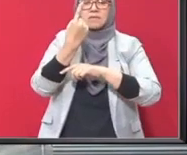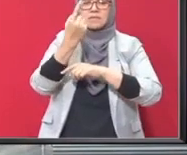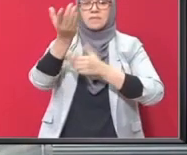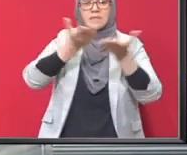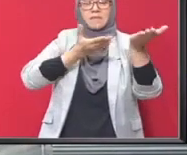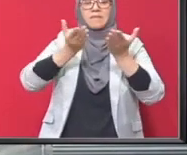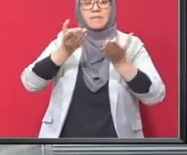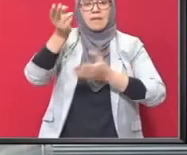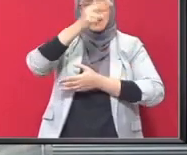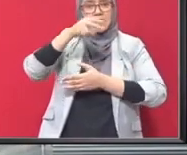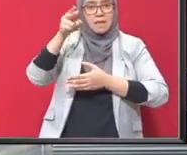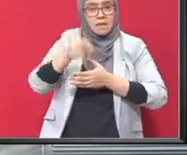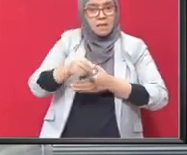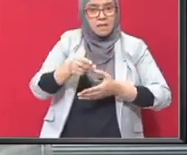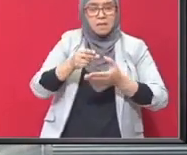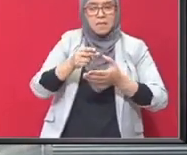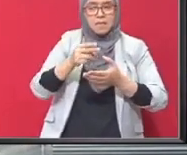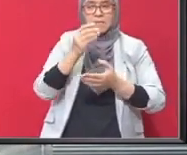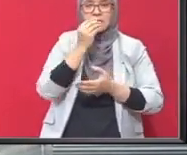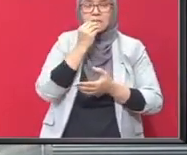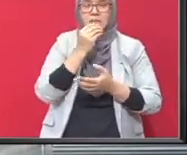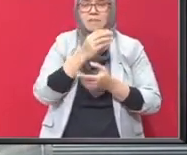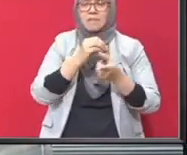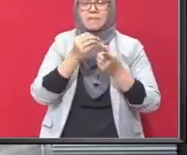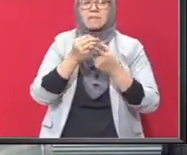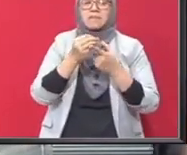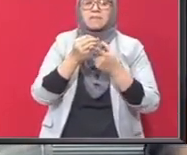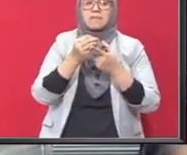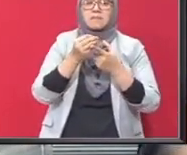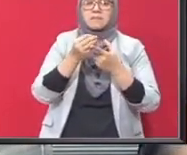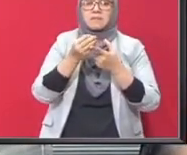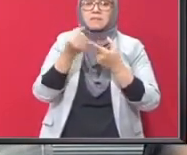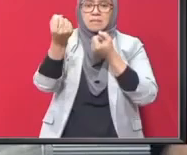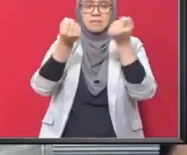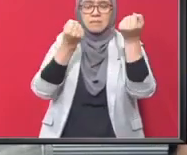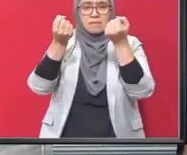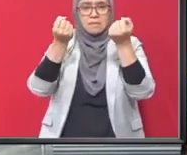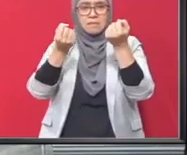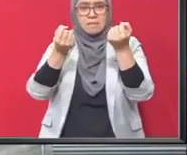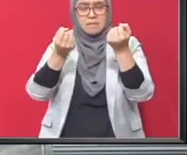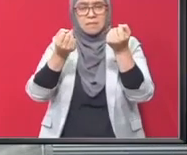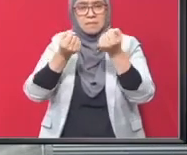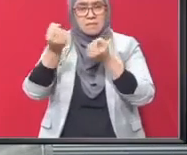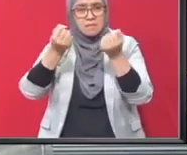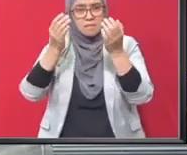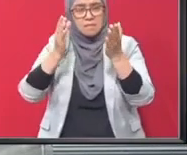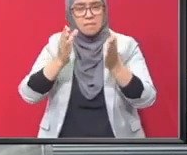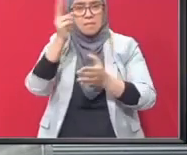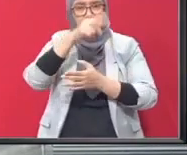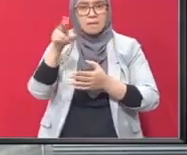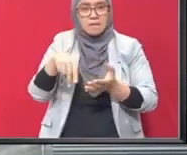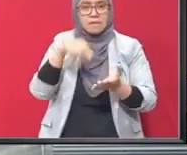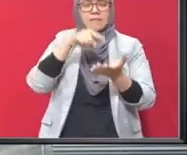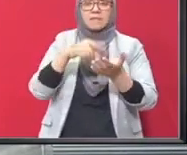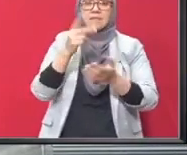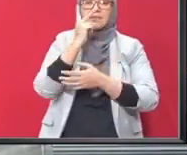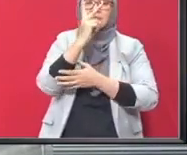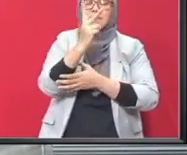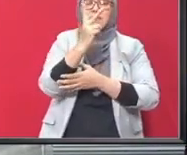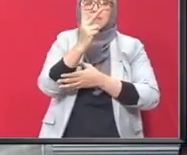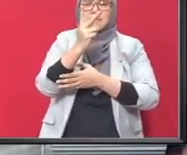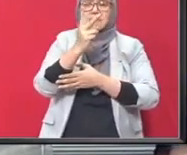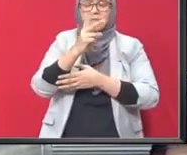ataupun food grade dan foodgrade ini kita sudah melihat kesannya pratindakan